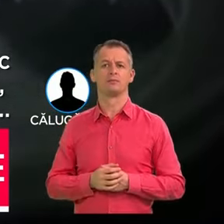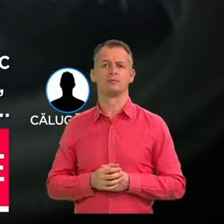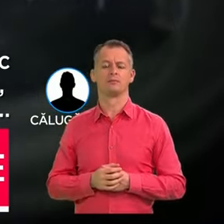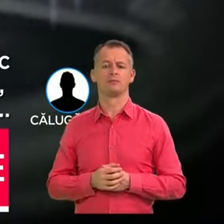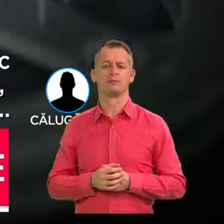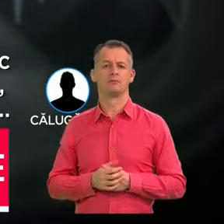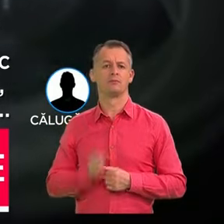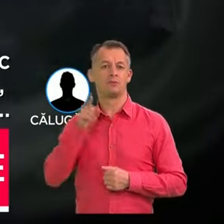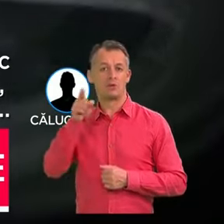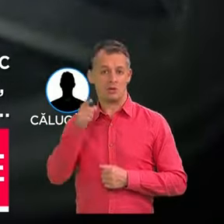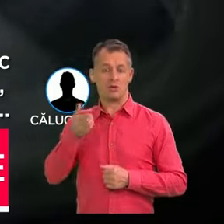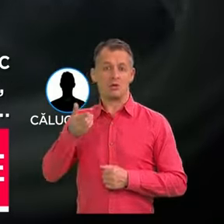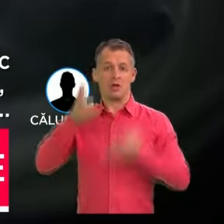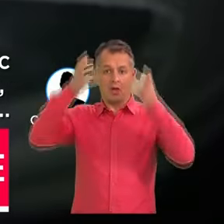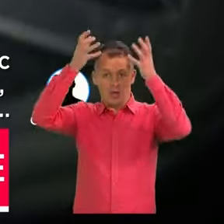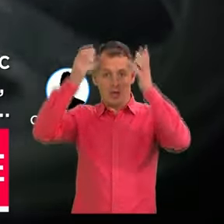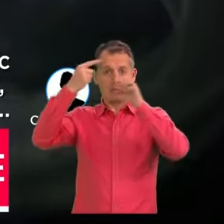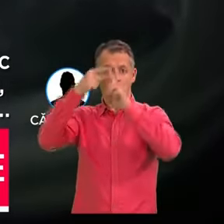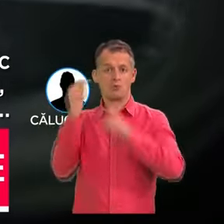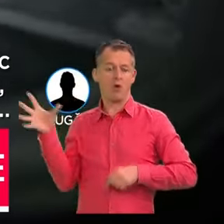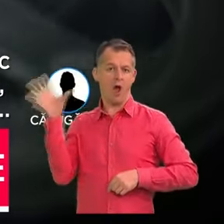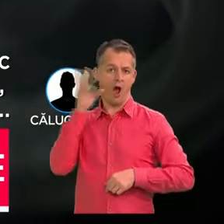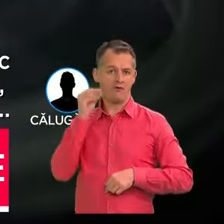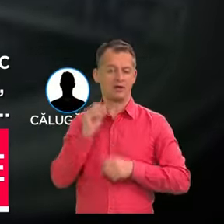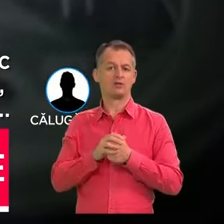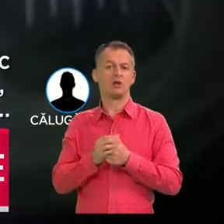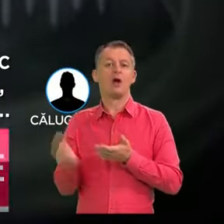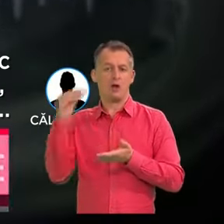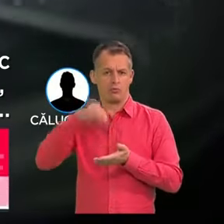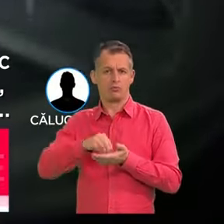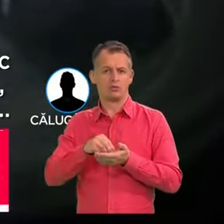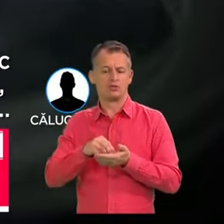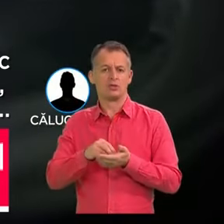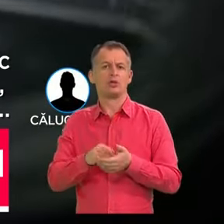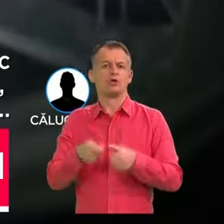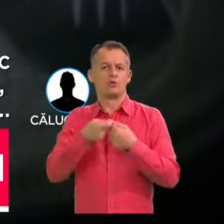Ăsta o aflat Teodosie și Teodosie a pus serviciile să le execute pe deputat.